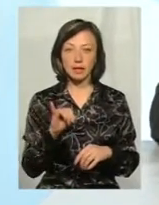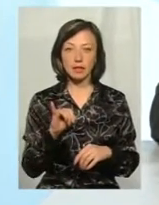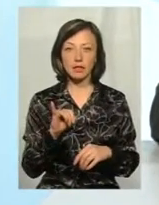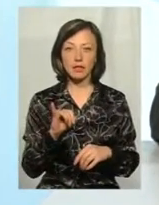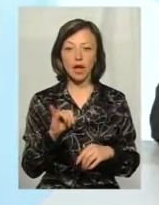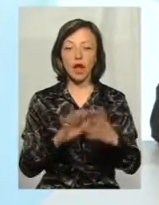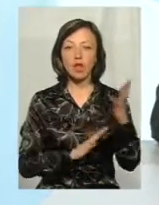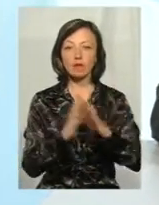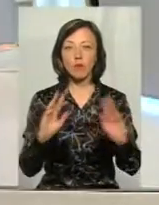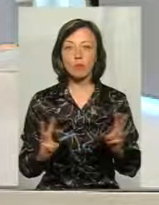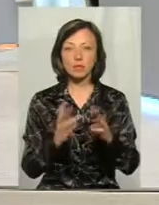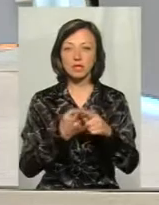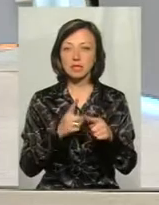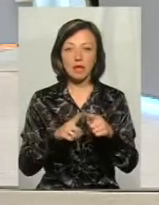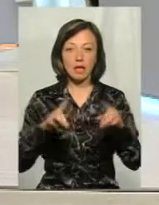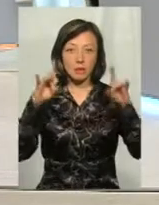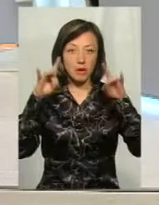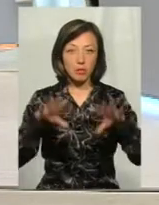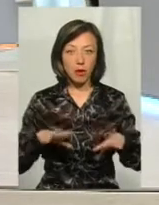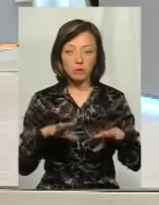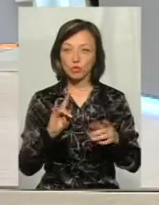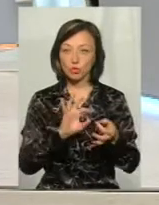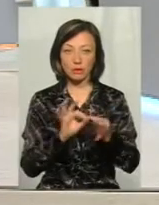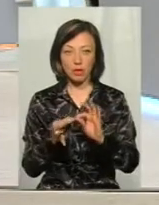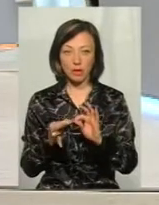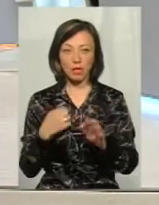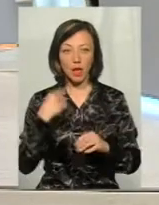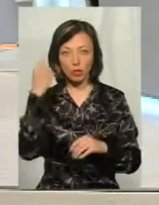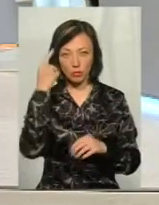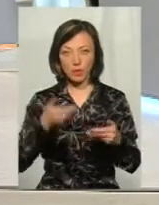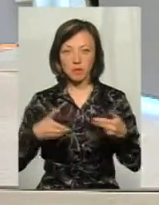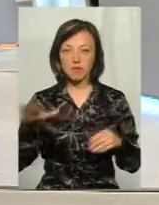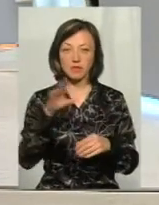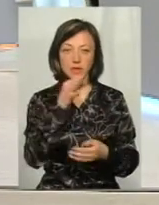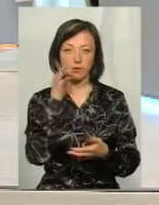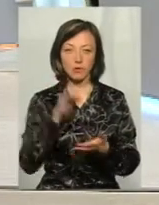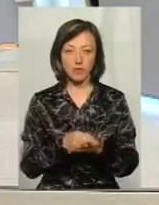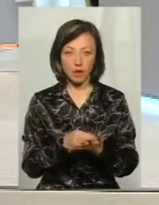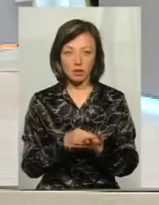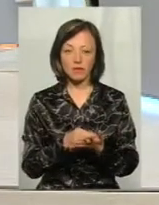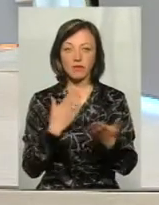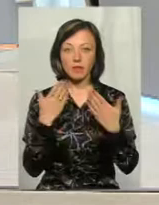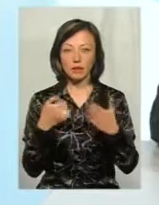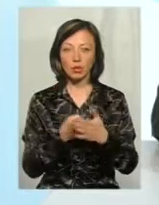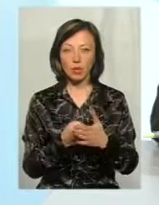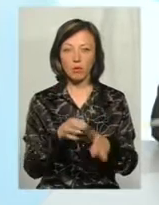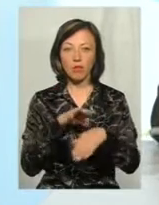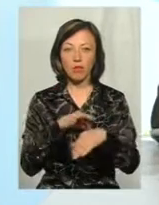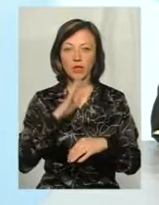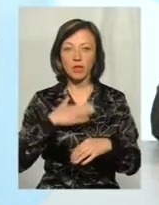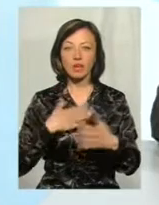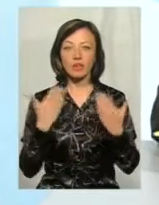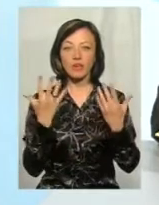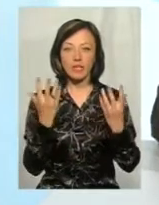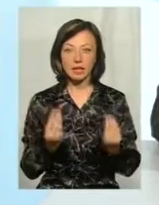що лісова пожежа – це явище непередбачене і дуже складне. Я думаю, що ми всі з відповідальністю віднесемося до проведення наших